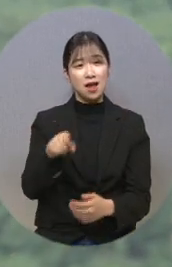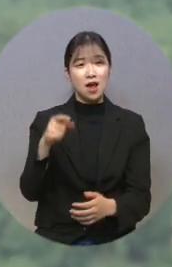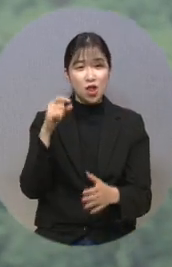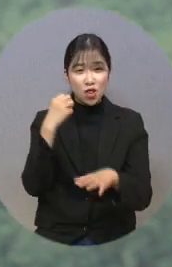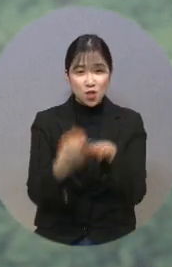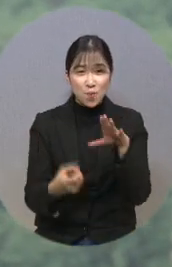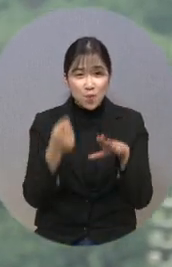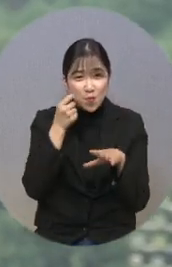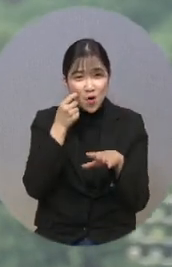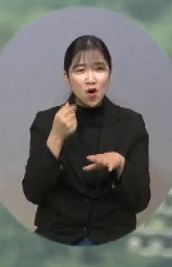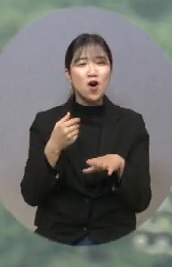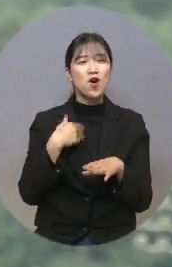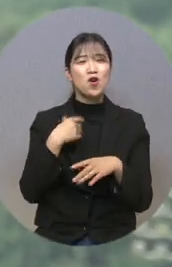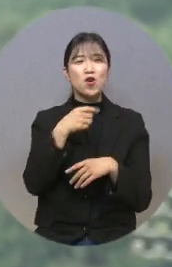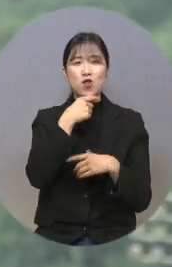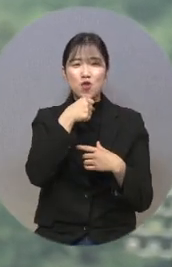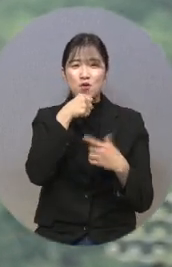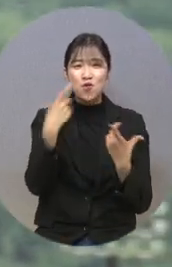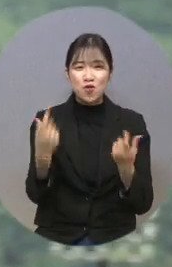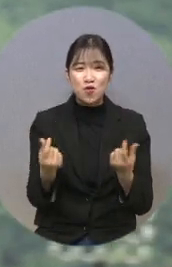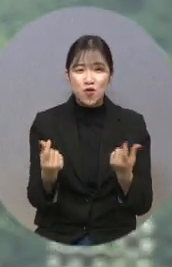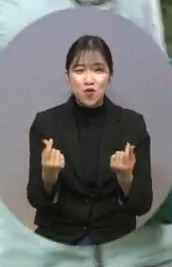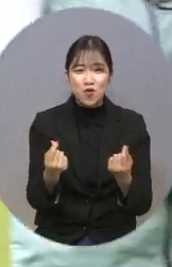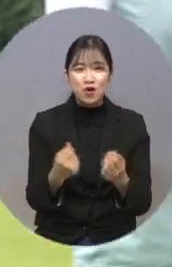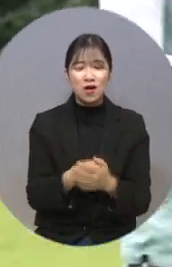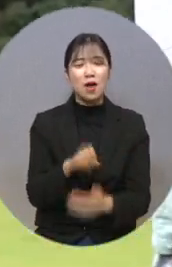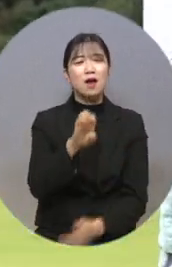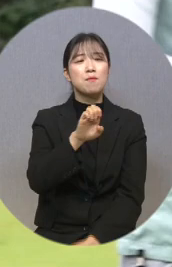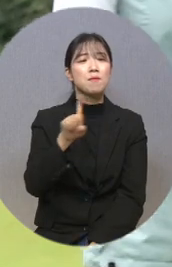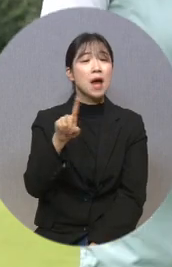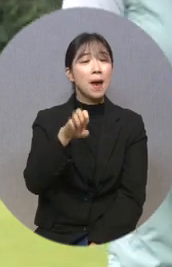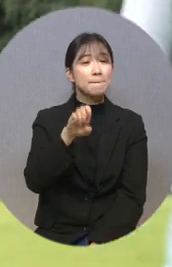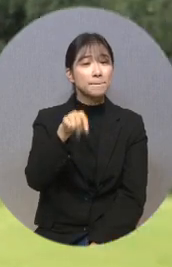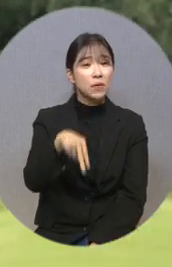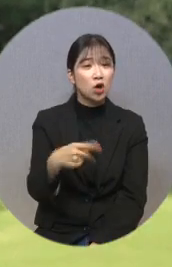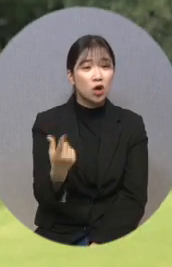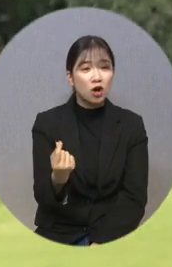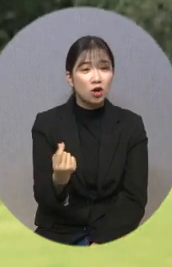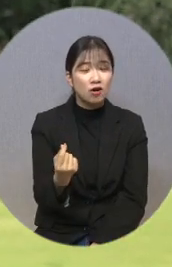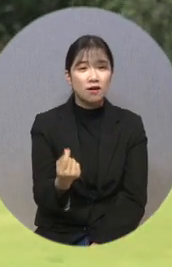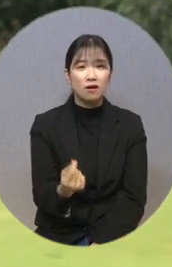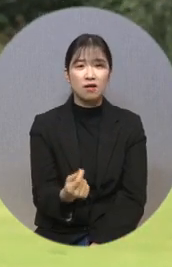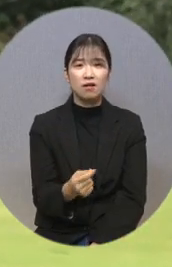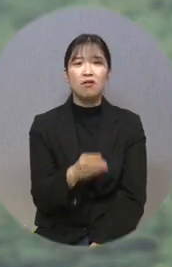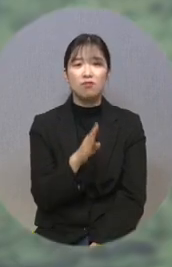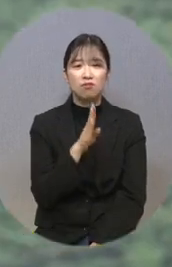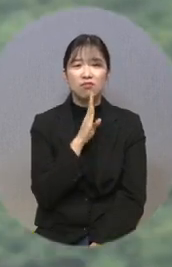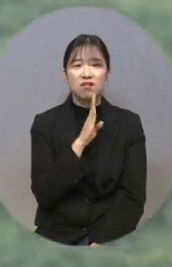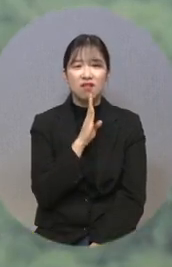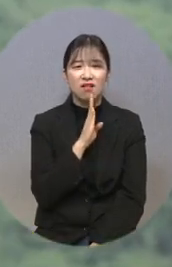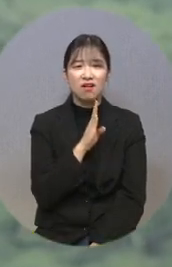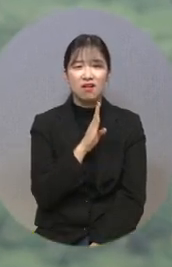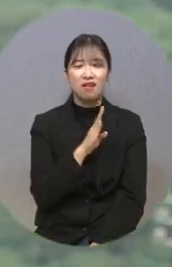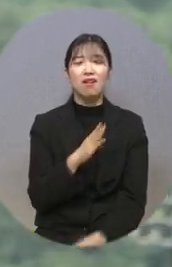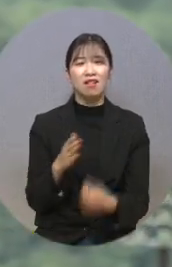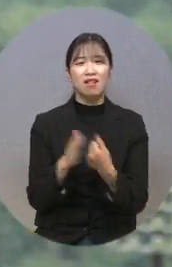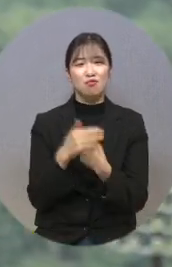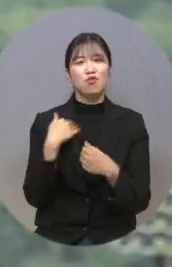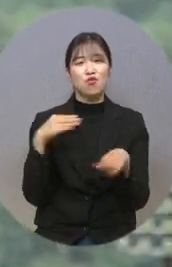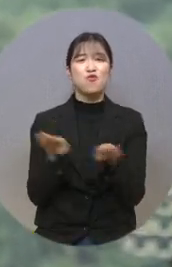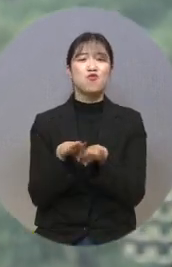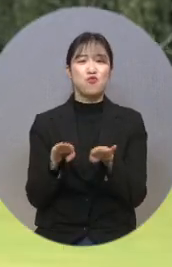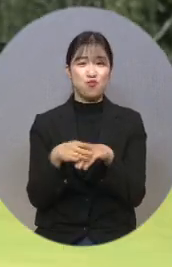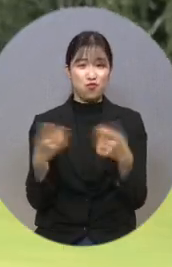양. 아니다, 양. 팝퍼시지 않냐, 양. 어디? 어, 팝퍼시다, 양. 못 넣으면 우리랑 동타다,